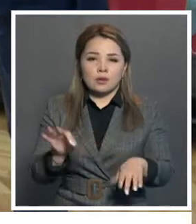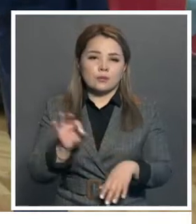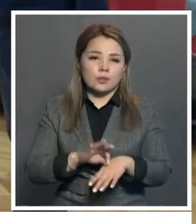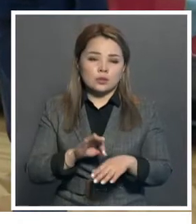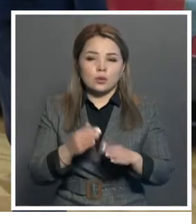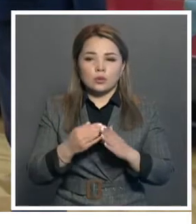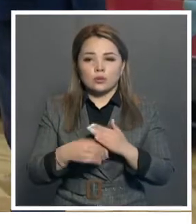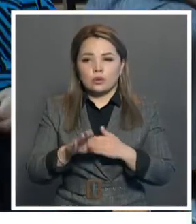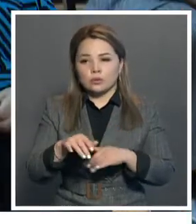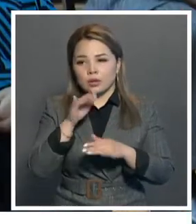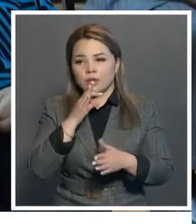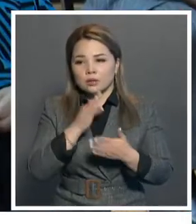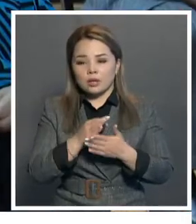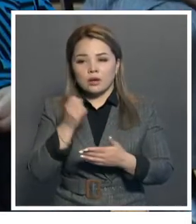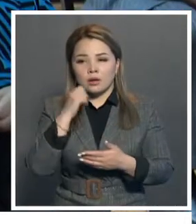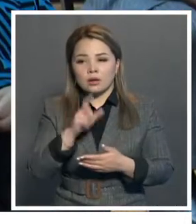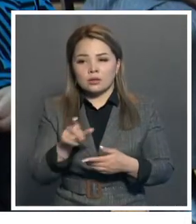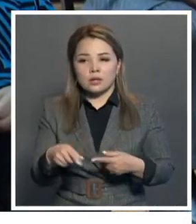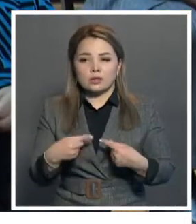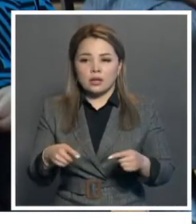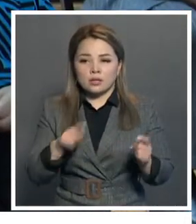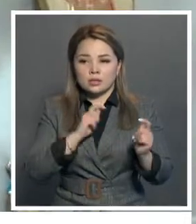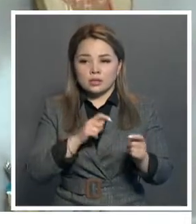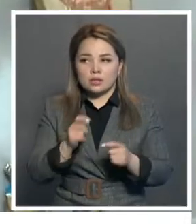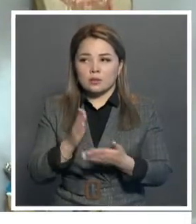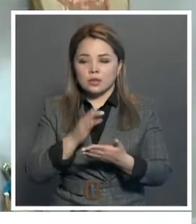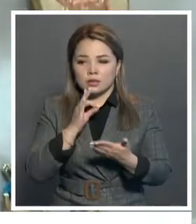үйінен шыға алмай қалған қарттарға да түрлі сыйлықтар таратылды.